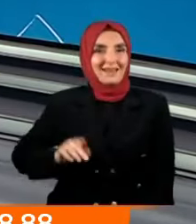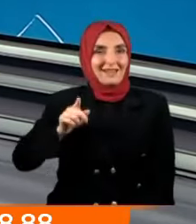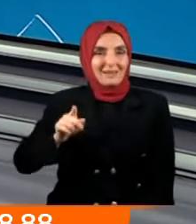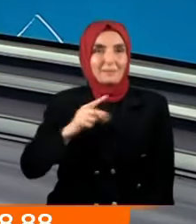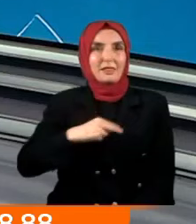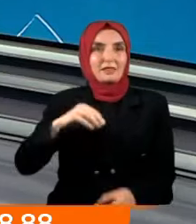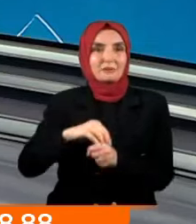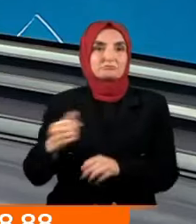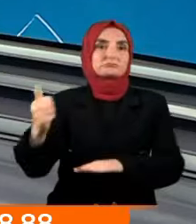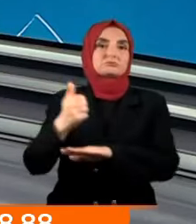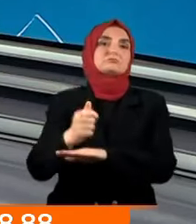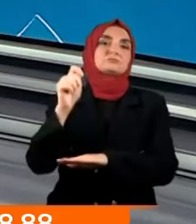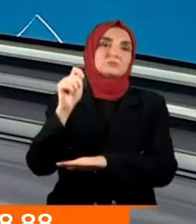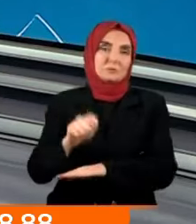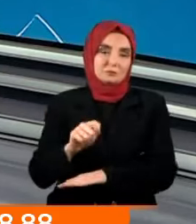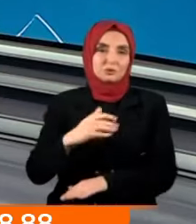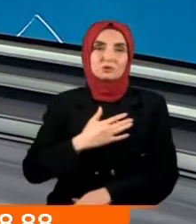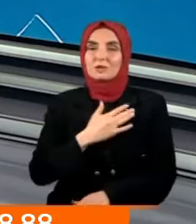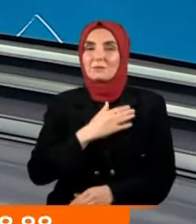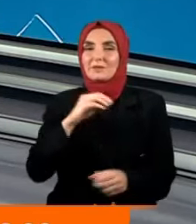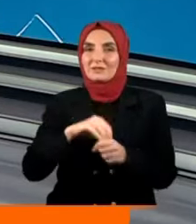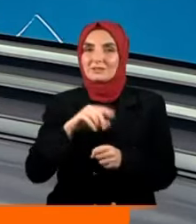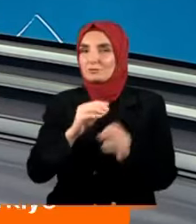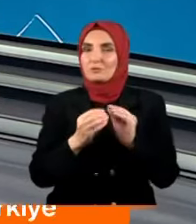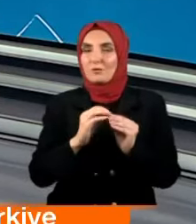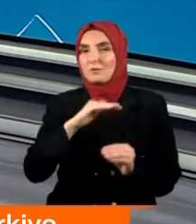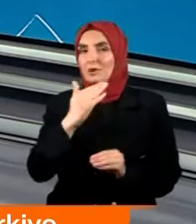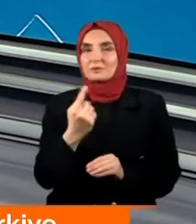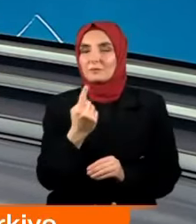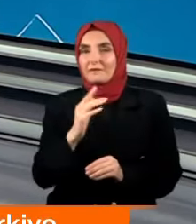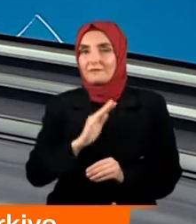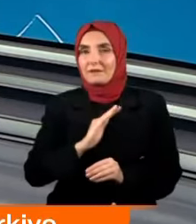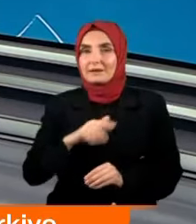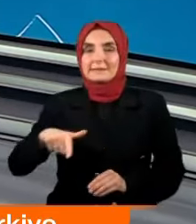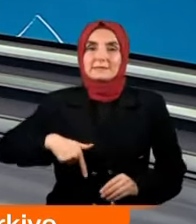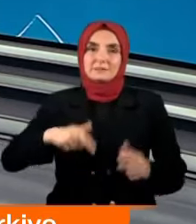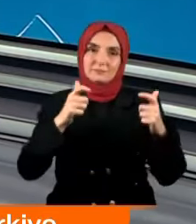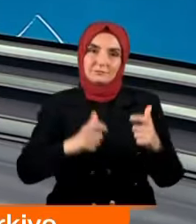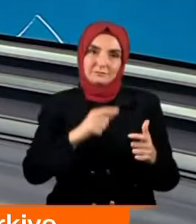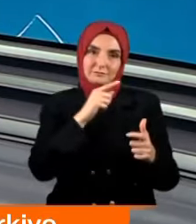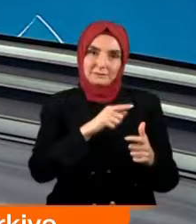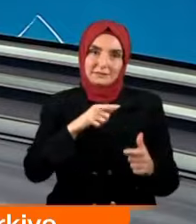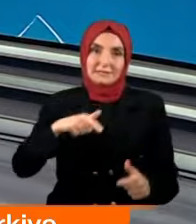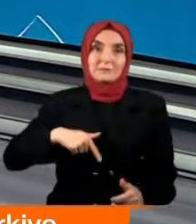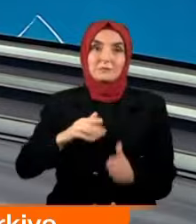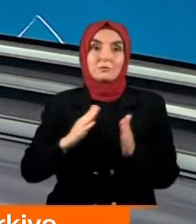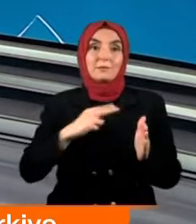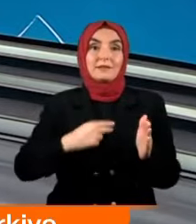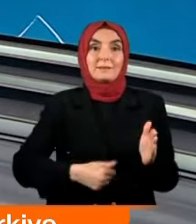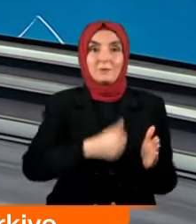adı da İzmir oldu. Özel ile İzmir Büyükşehir Belediye Başkanı Cemil Tugay'ın arası bakın neden